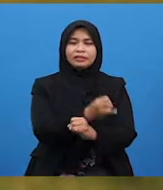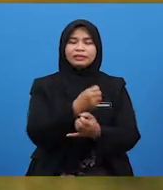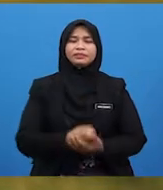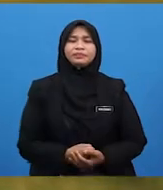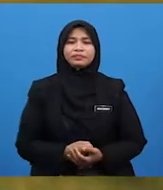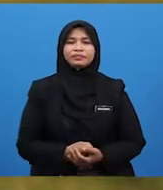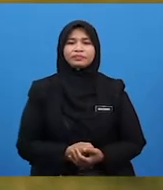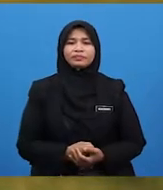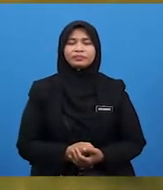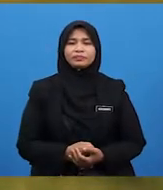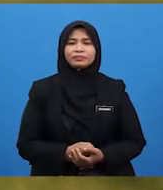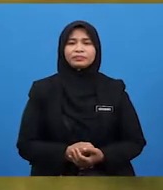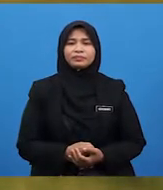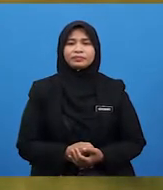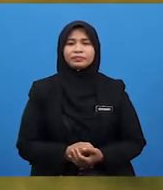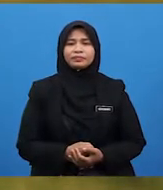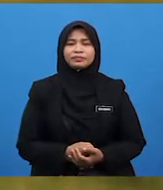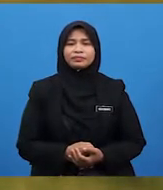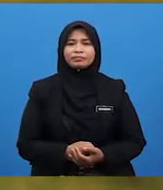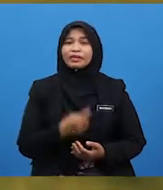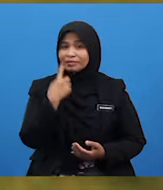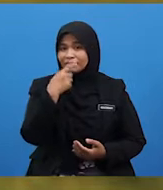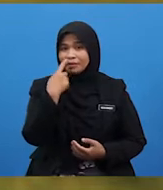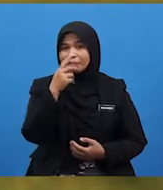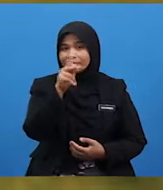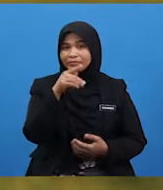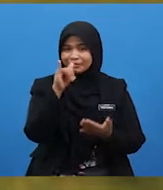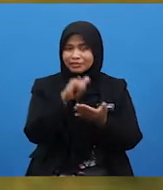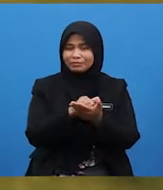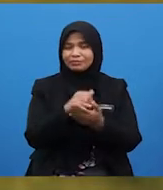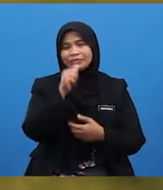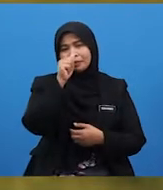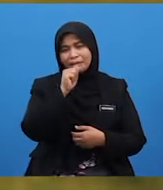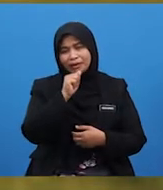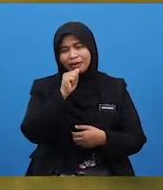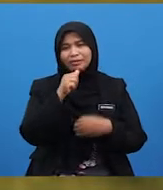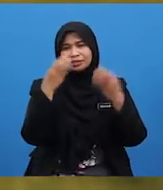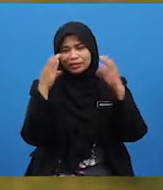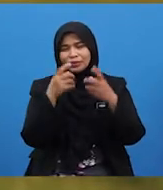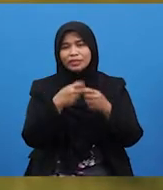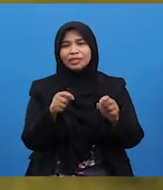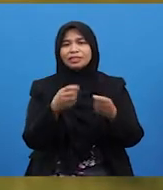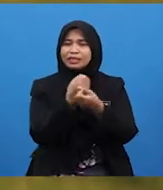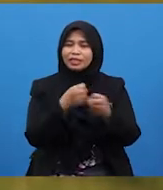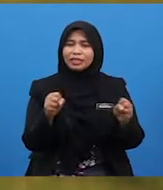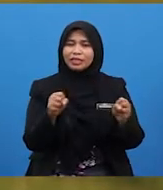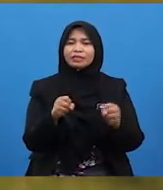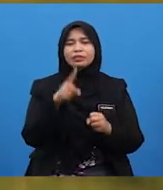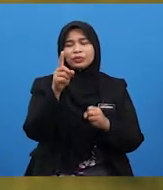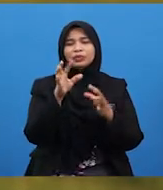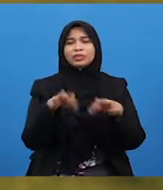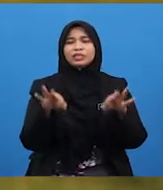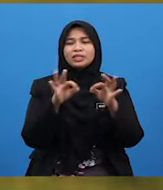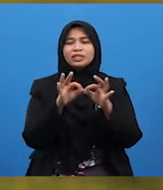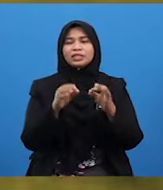marilah berkenalan dengan Swee Ling. Siapakah itu? Sabar ya, cikgu telah menyediakan sebuah